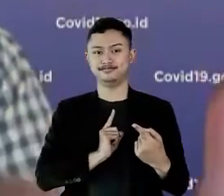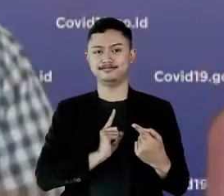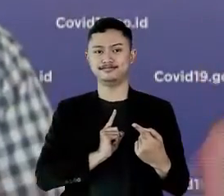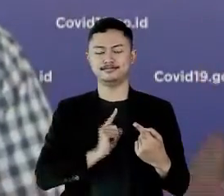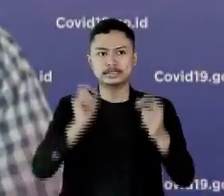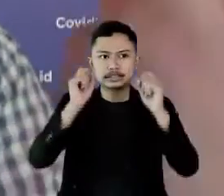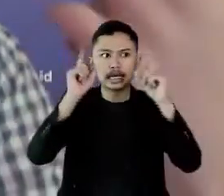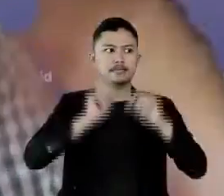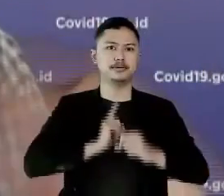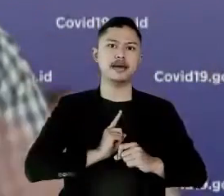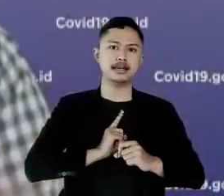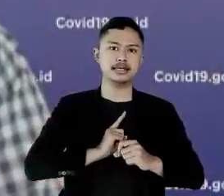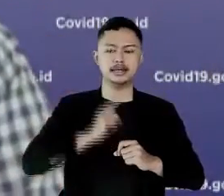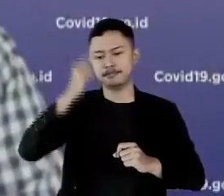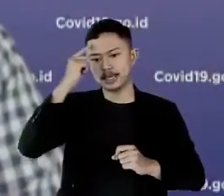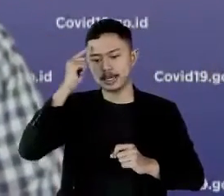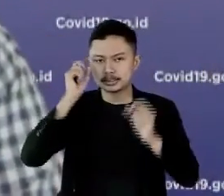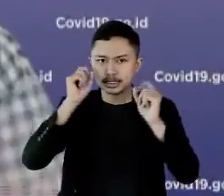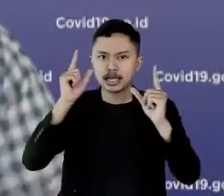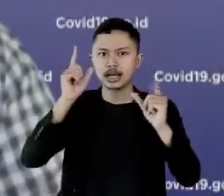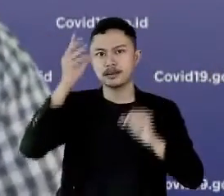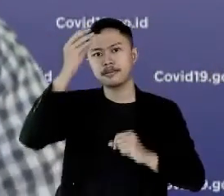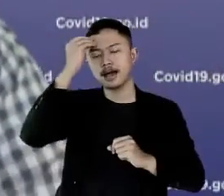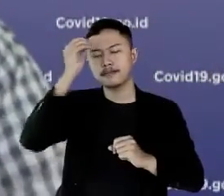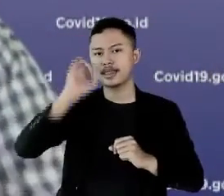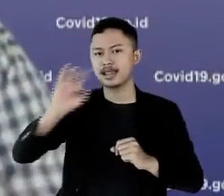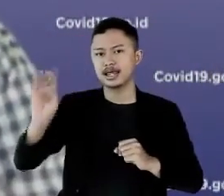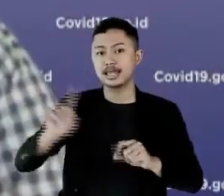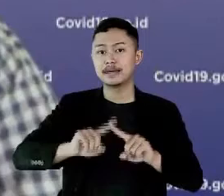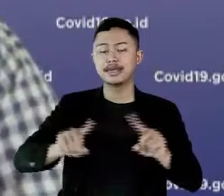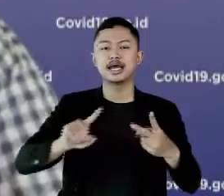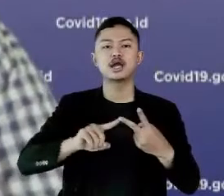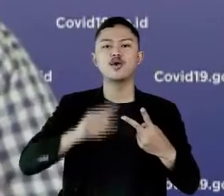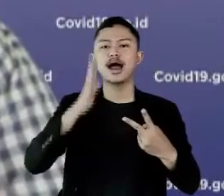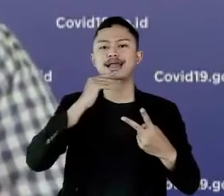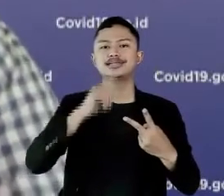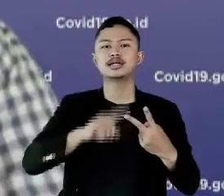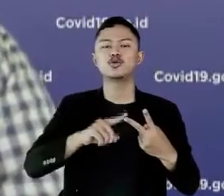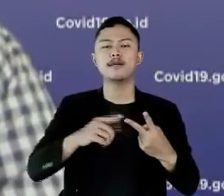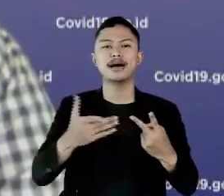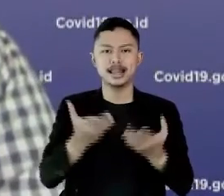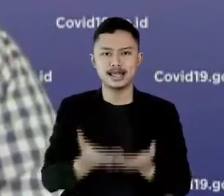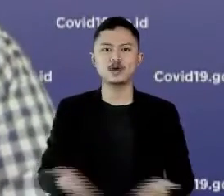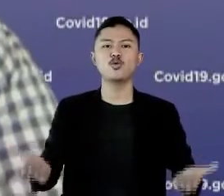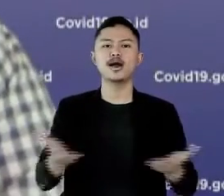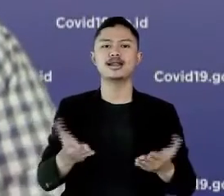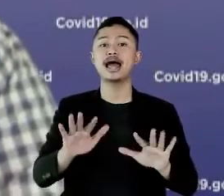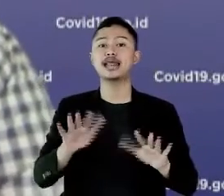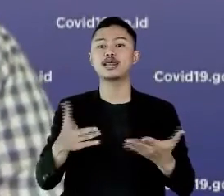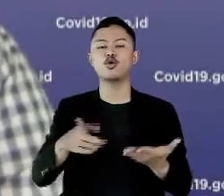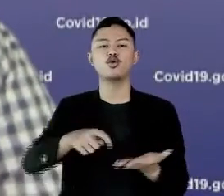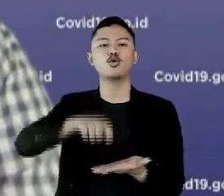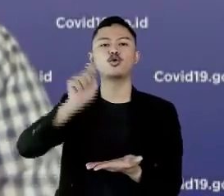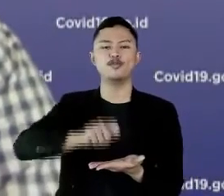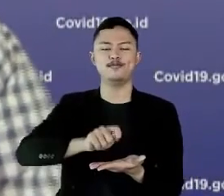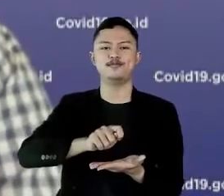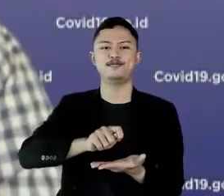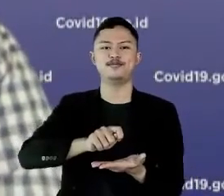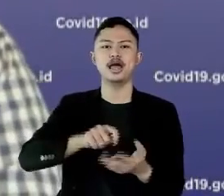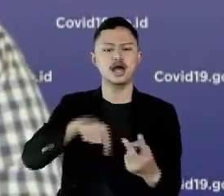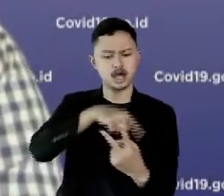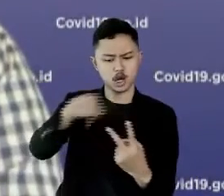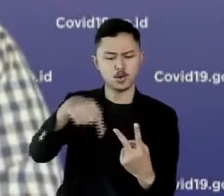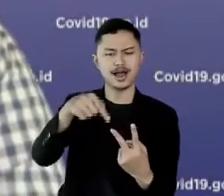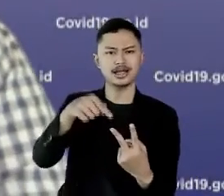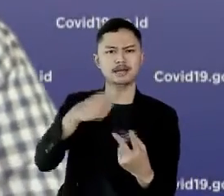itu bisa kesadaran ya, pikiran kita, emosi kita, tetapi juga faktor eksternal, faktor lingkungan atau faktor penegakan. Jadi menurut saya ini dua-dua ini